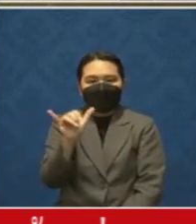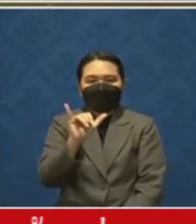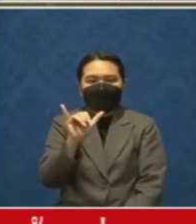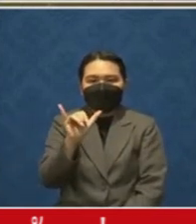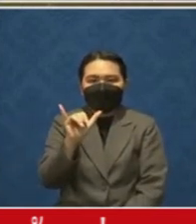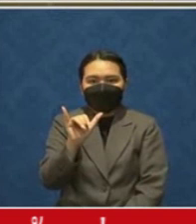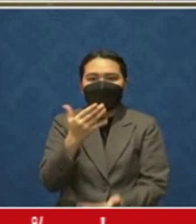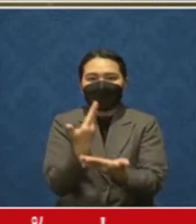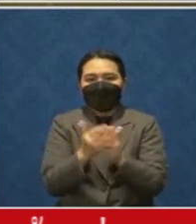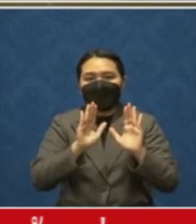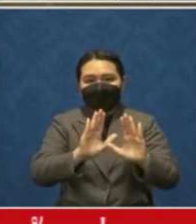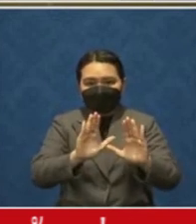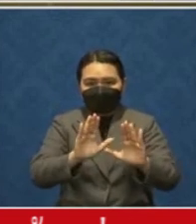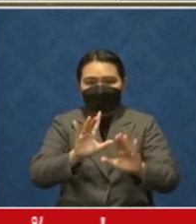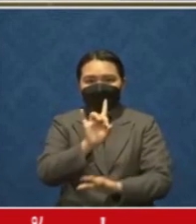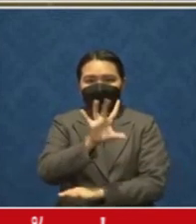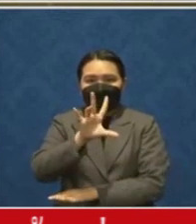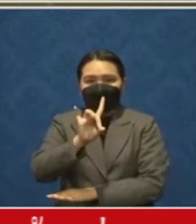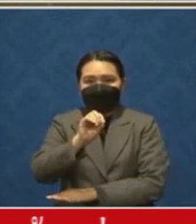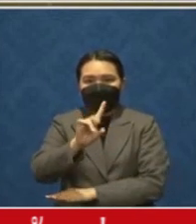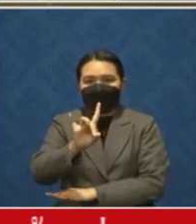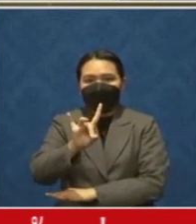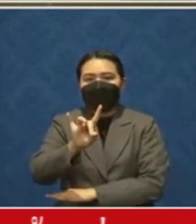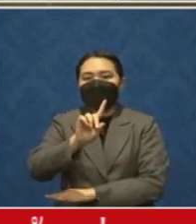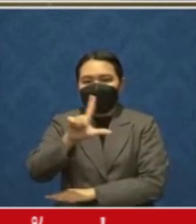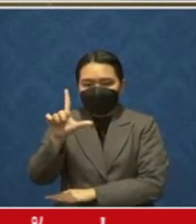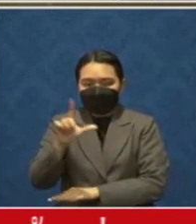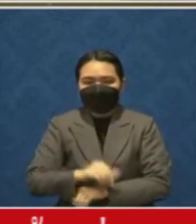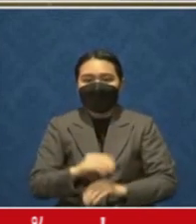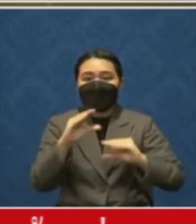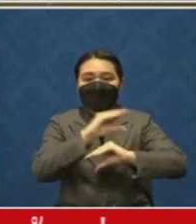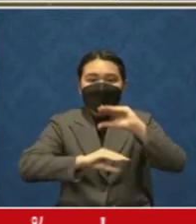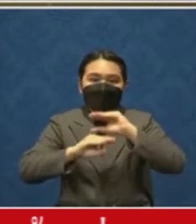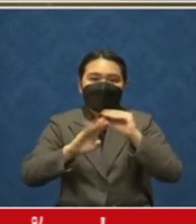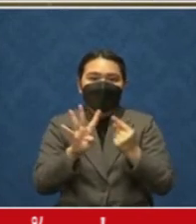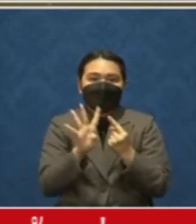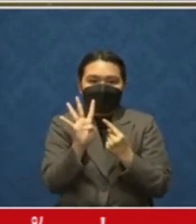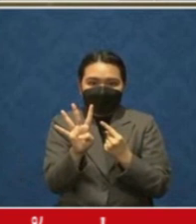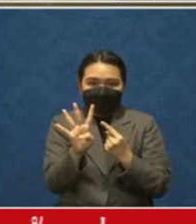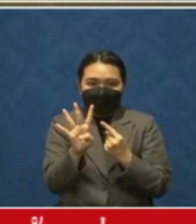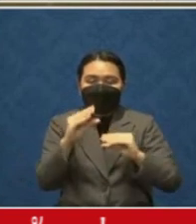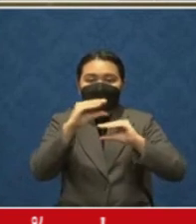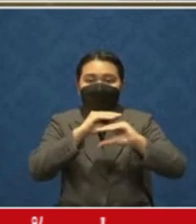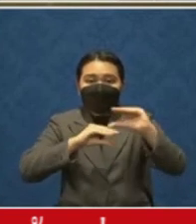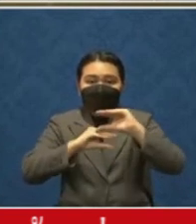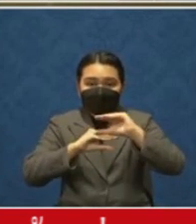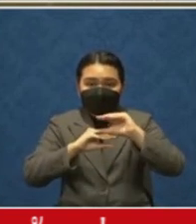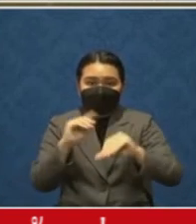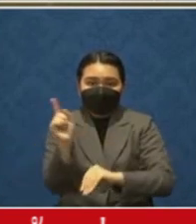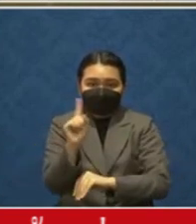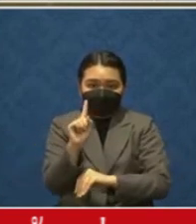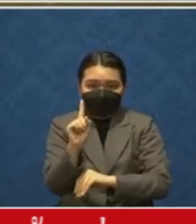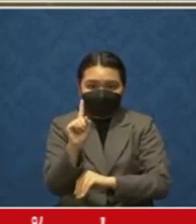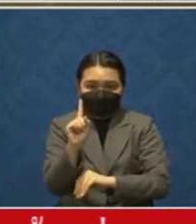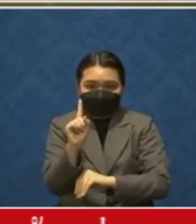จัดซื้อจัดจ้างไม่ได้เงินก็ยังค้างอยู่อีก188ล้านบาท โครงการที่4ครับคือโครงการ